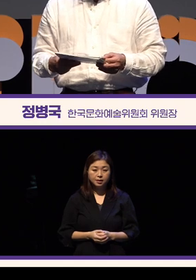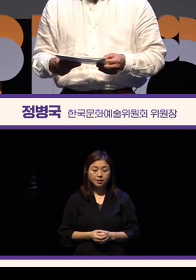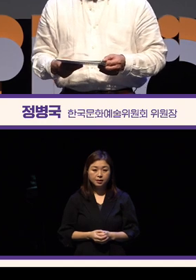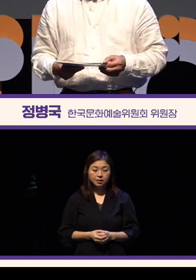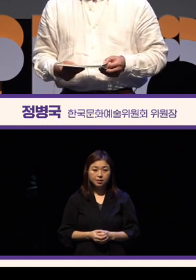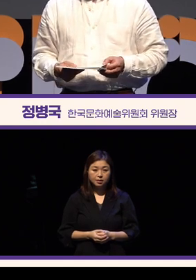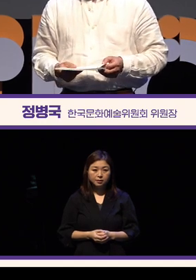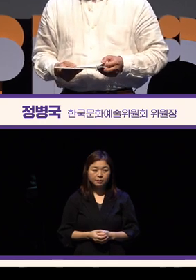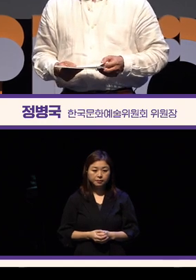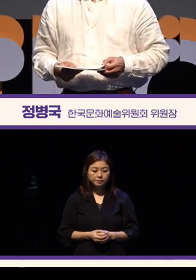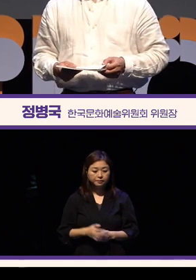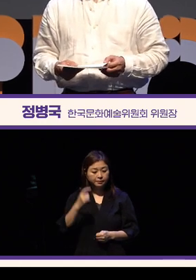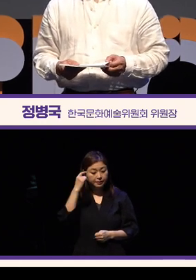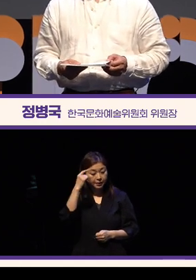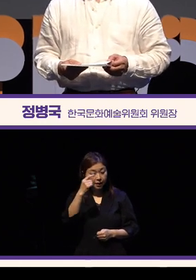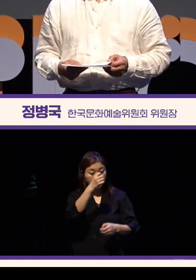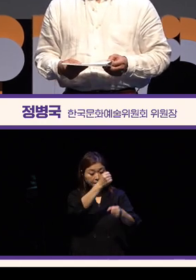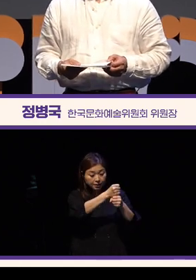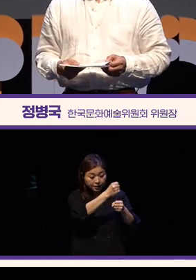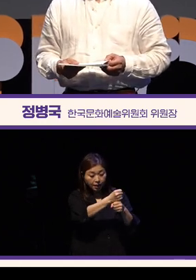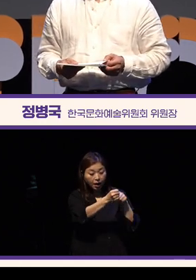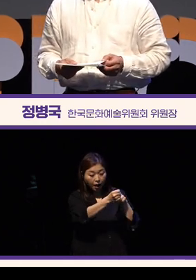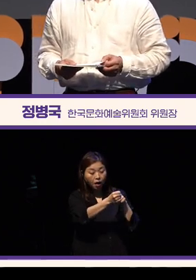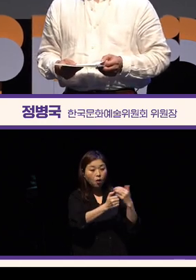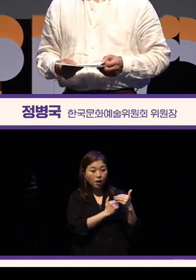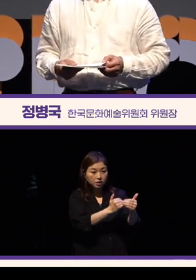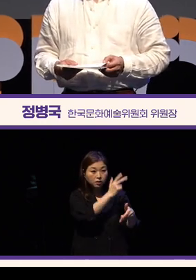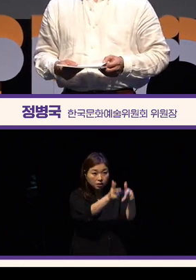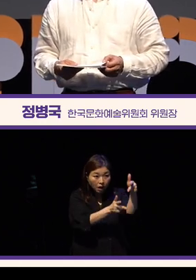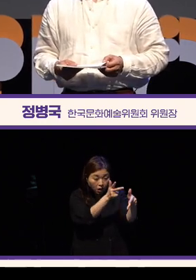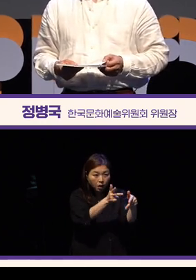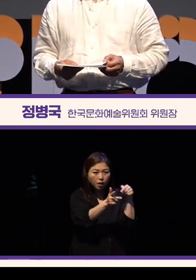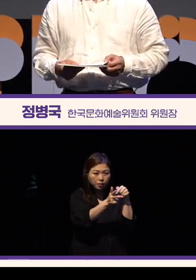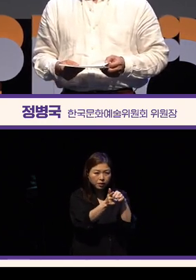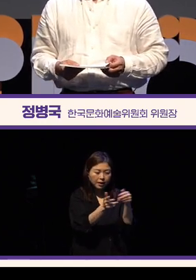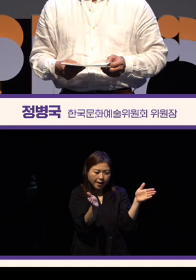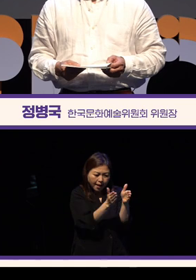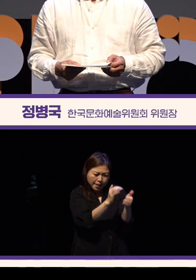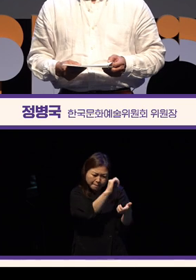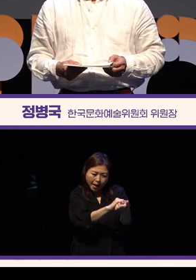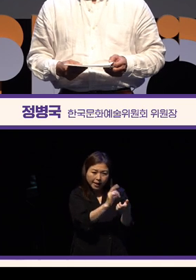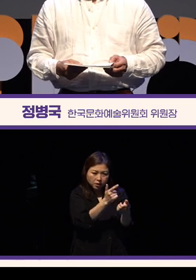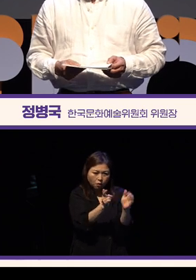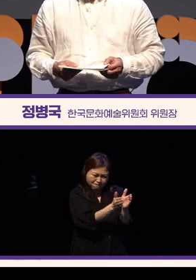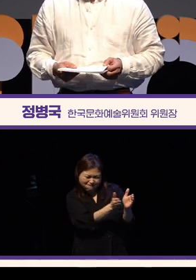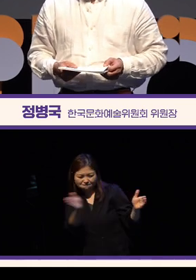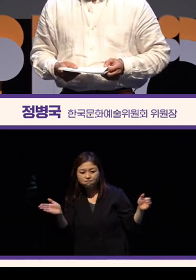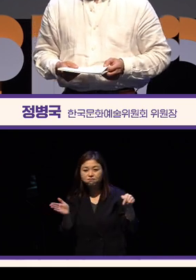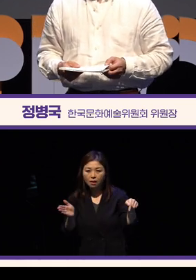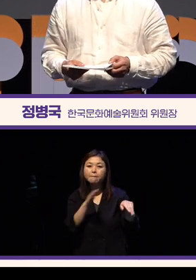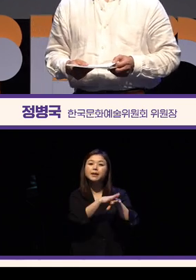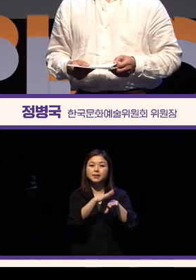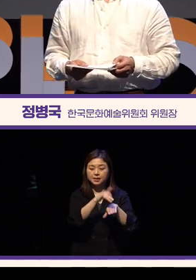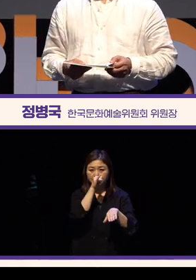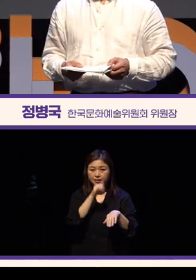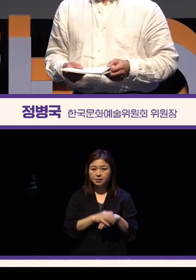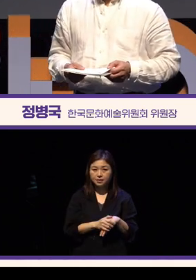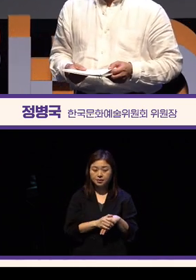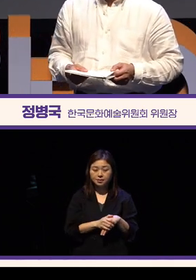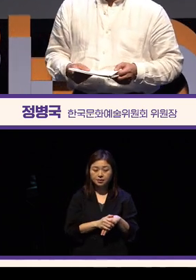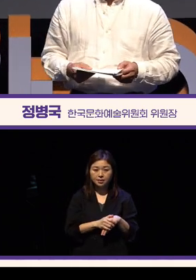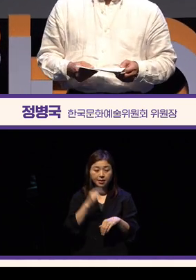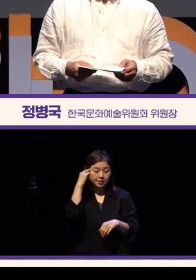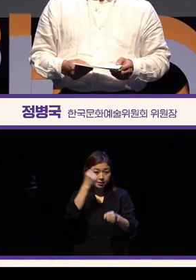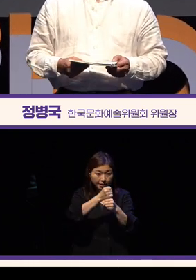창작의 과정 사업은 개방형 예술 지원 형태로 확장을 해보았습니다. 기존 각 분야의 창작의